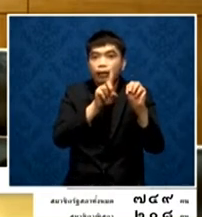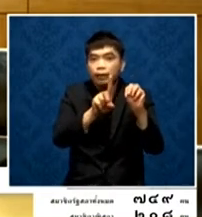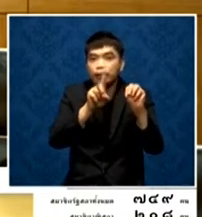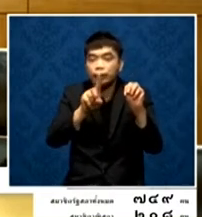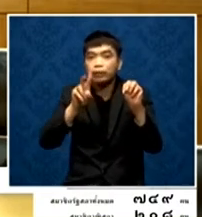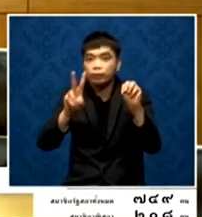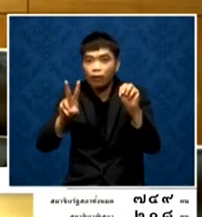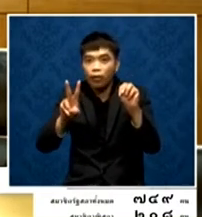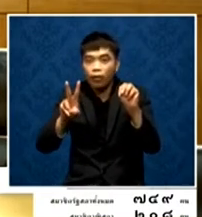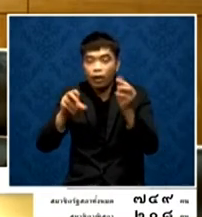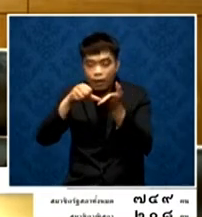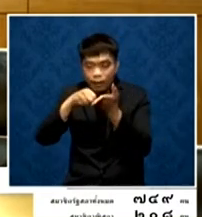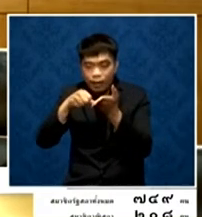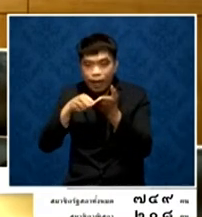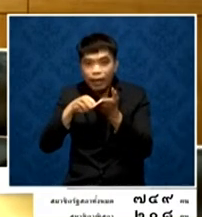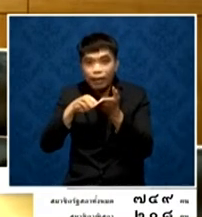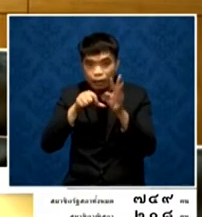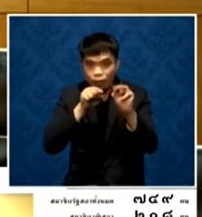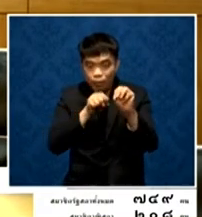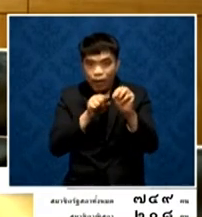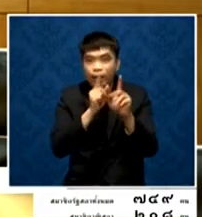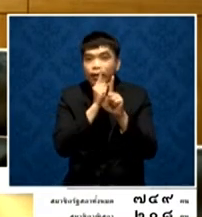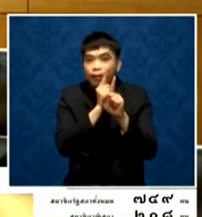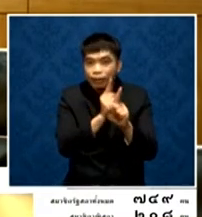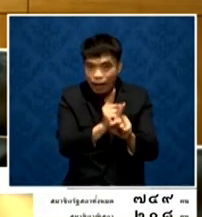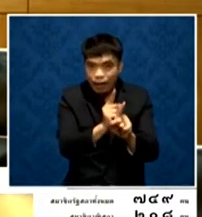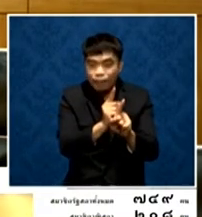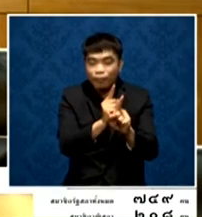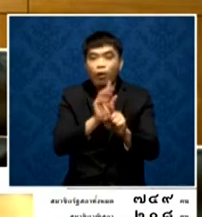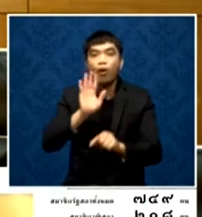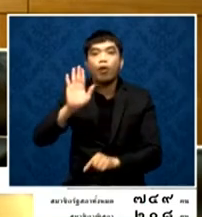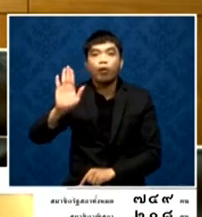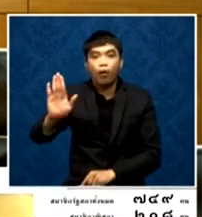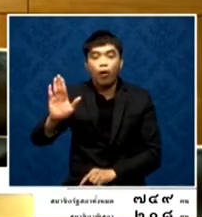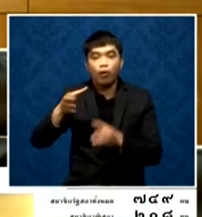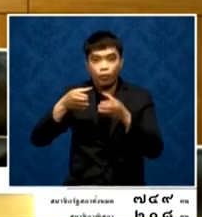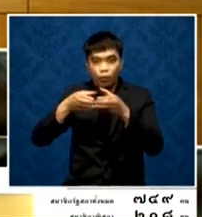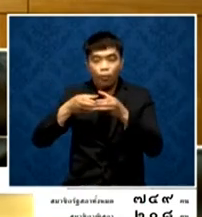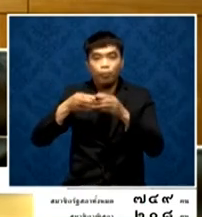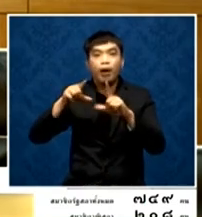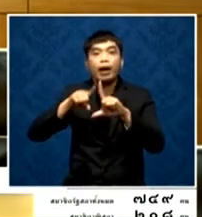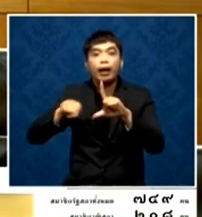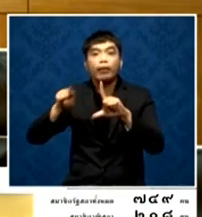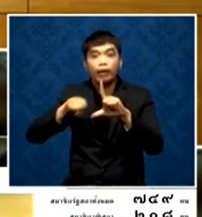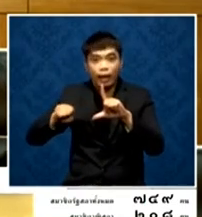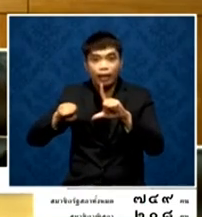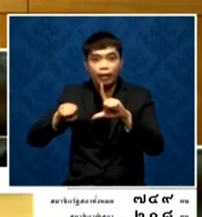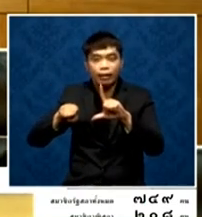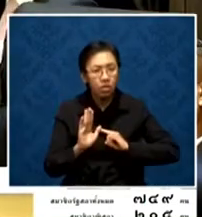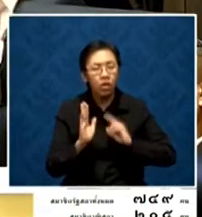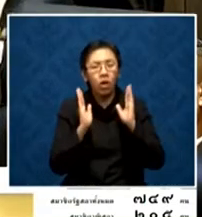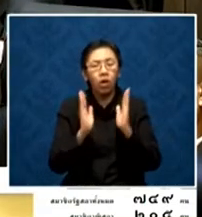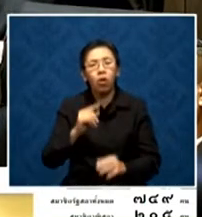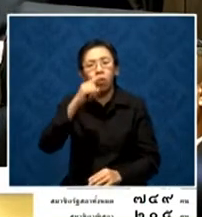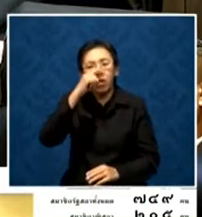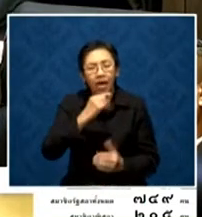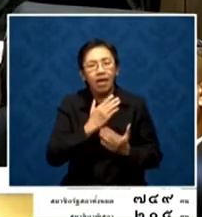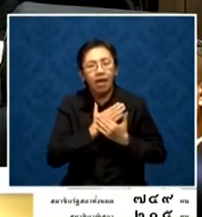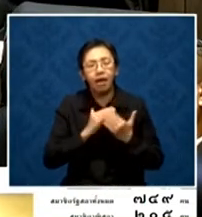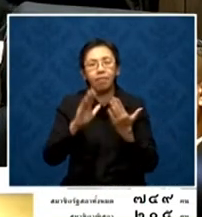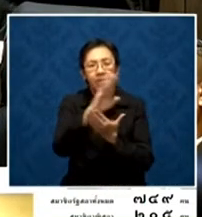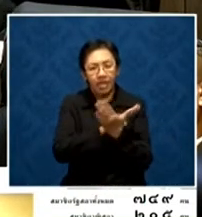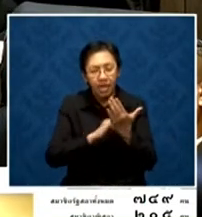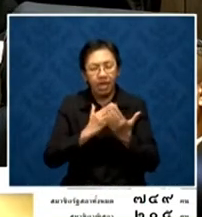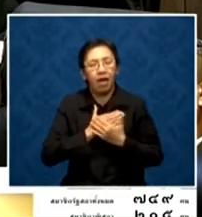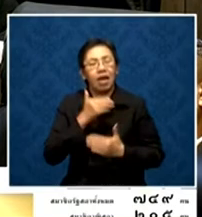ติองค์ประชุมอาจจะหายครับ ครับ โดยเฉพาะสวครับ ได้ข่าวอ๋อโดยเฉพาะสวใช่ไหมฮะ ใช่ครับใช ่มีได้คุยกับส